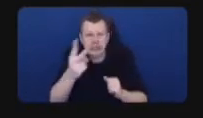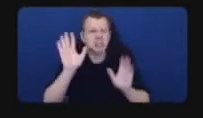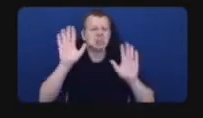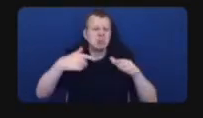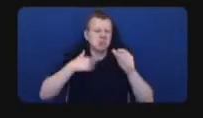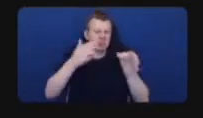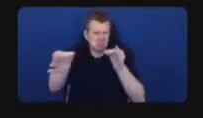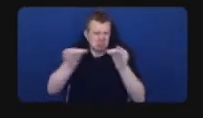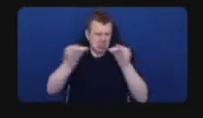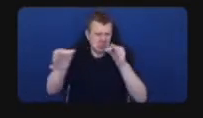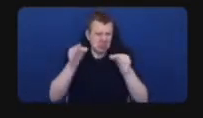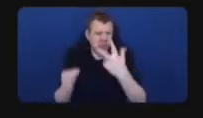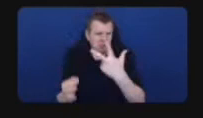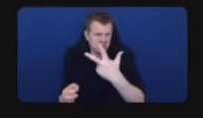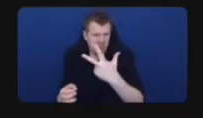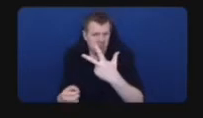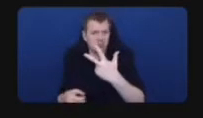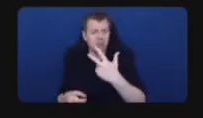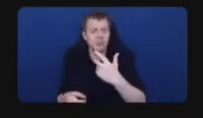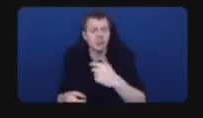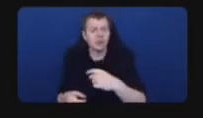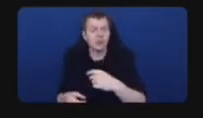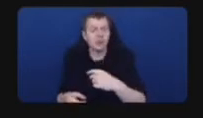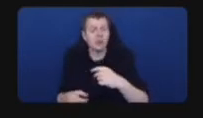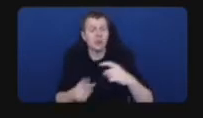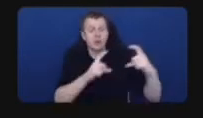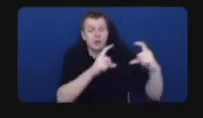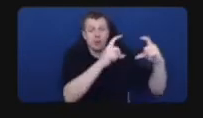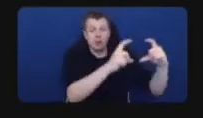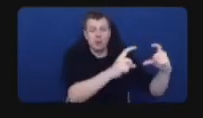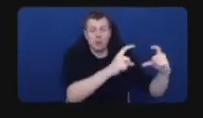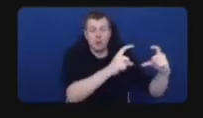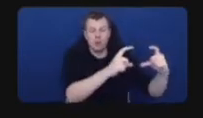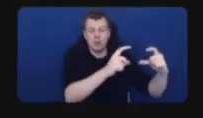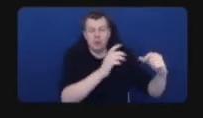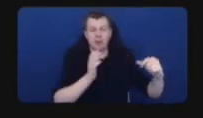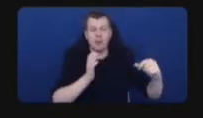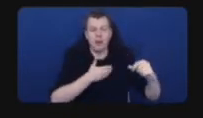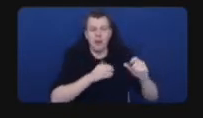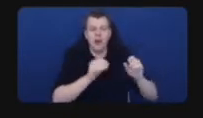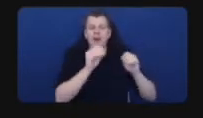图，跟大家解释，如果看不清的话，